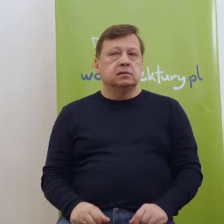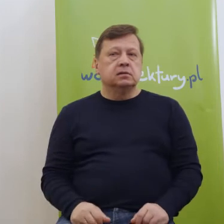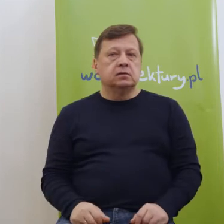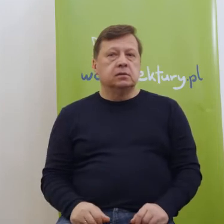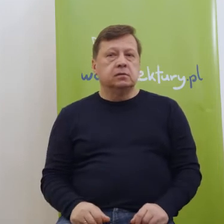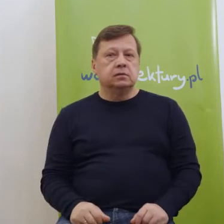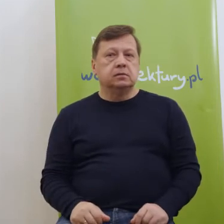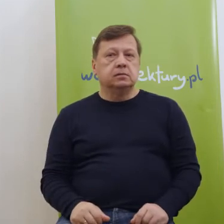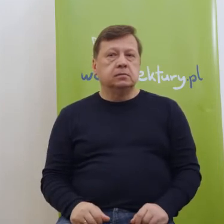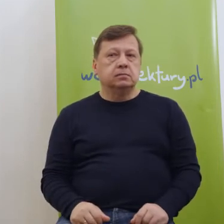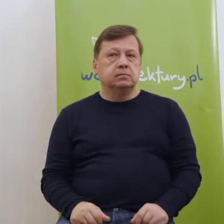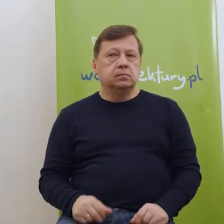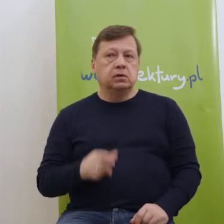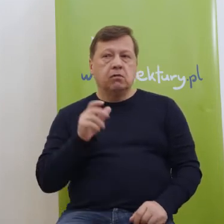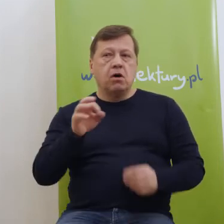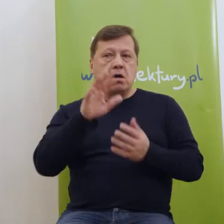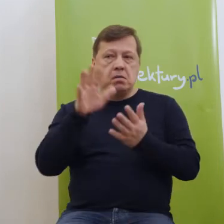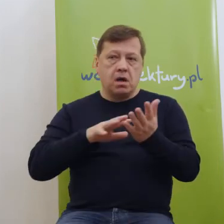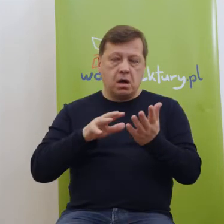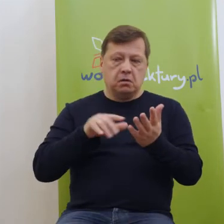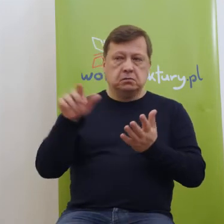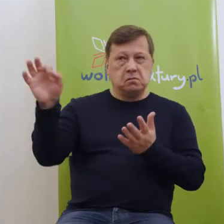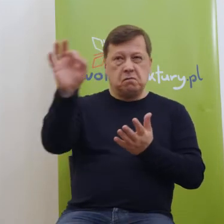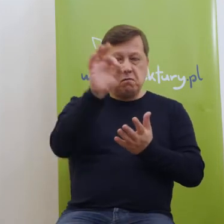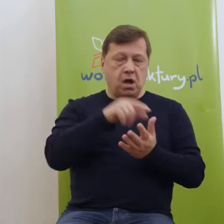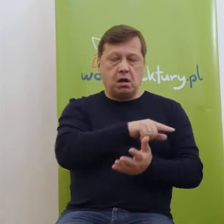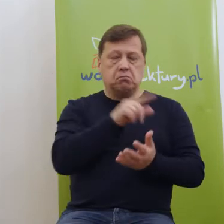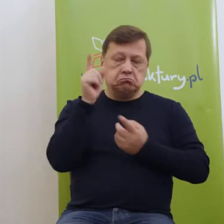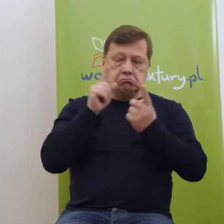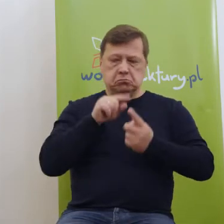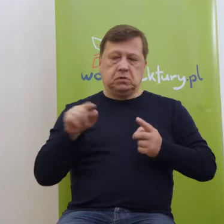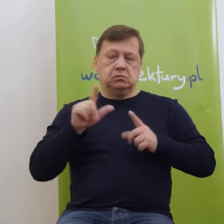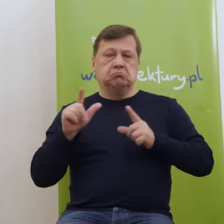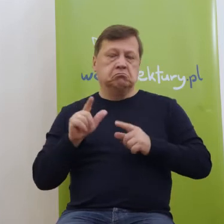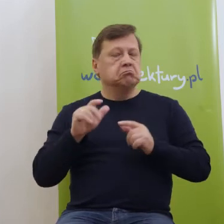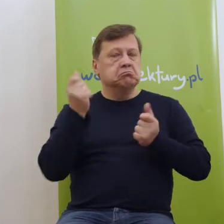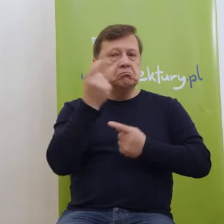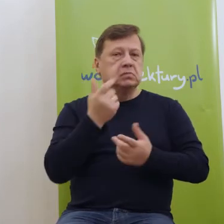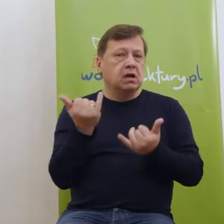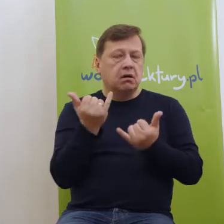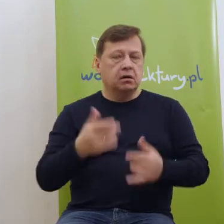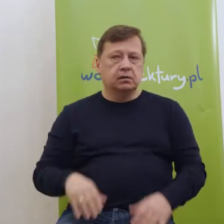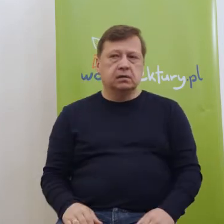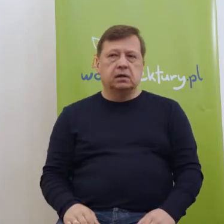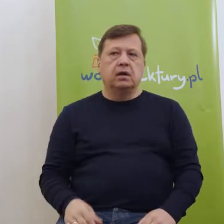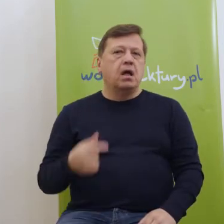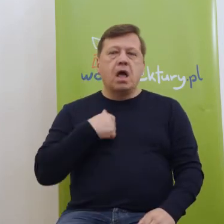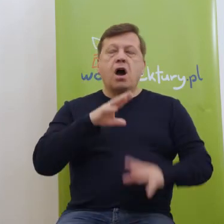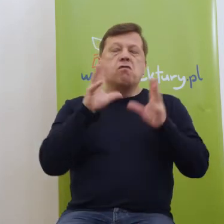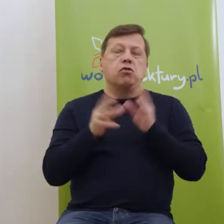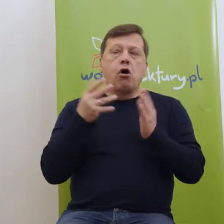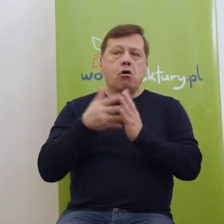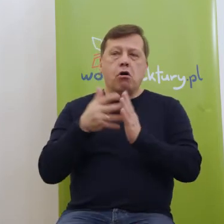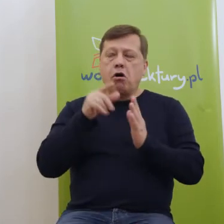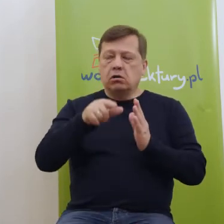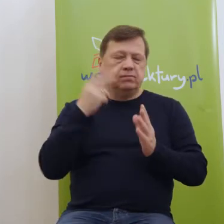tekst okazuje się czymś innym niż myślałaś, że jest? No, hipokrytką byłabym, gdybym powiedziała, że nie czytam tych wszystkich recenzji. Trochę